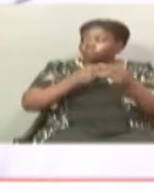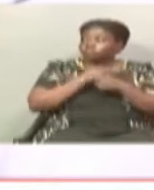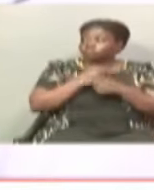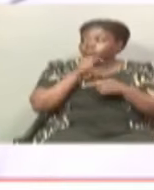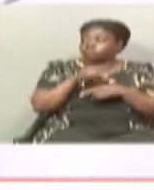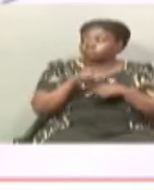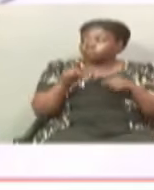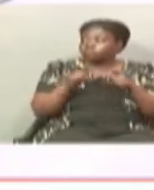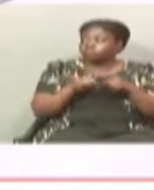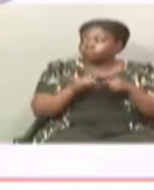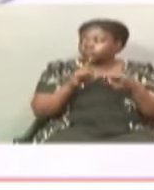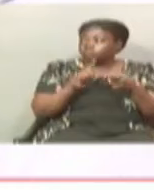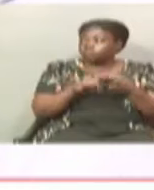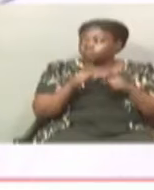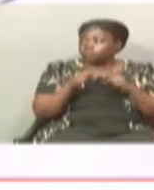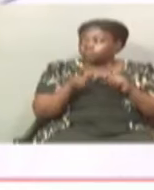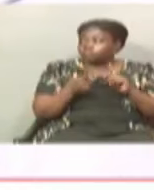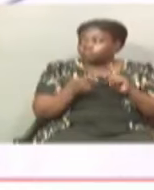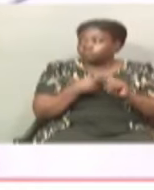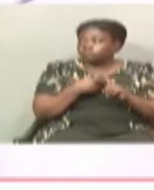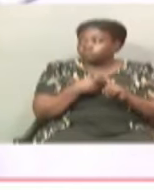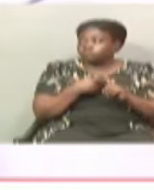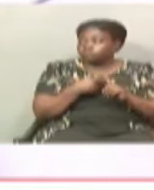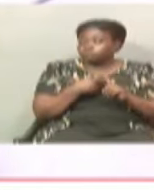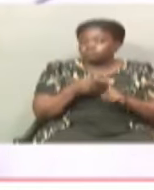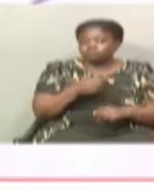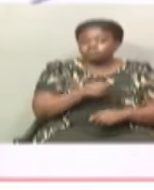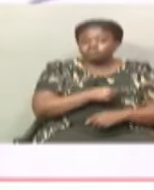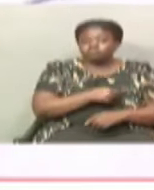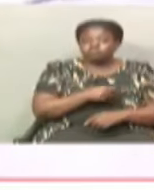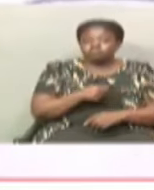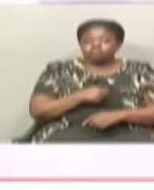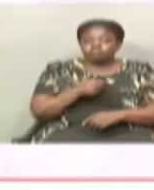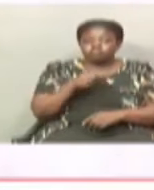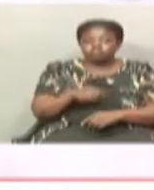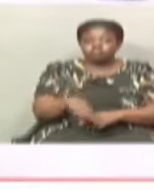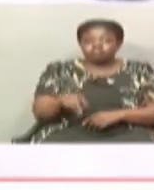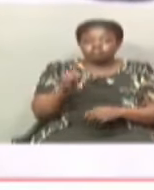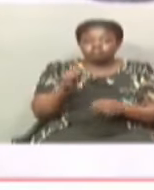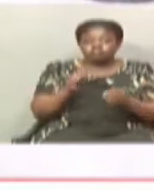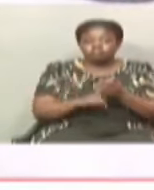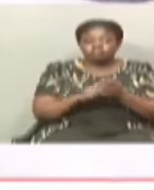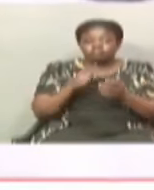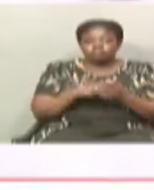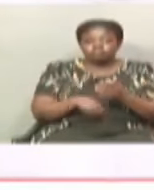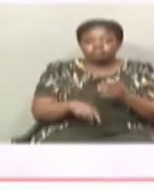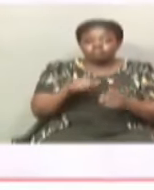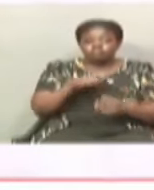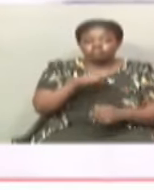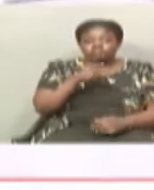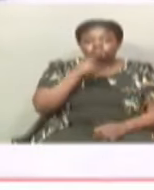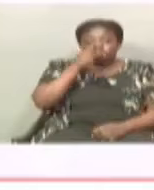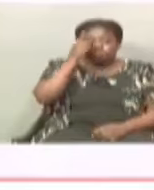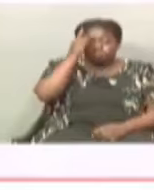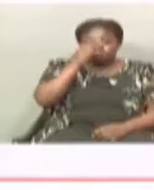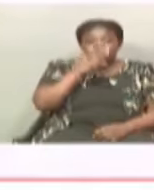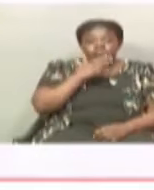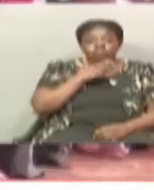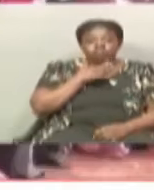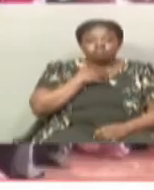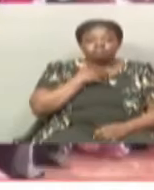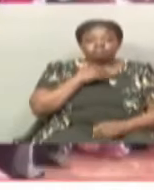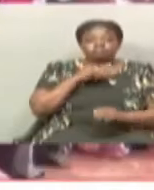wamu n'emikwano. Maama afunye ekyo buli muzadde teyeegomba ku nsi